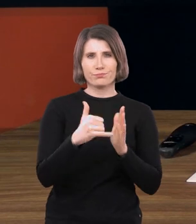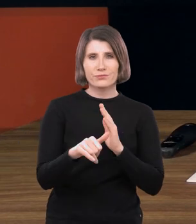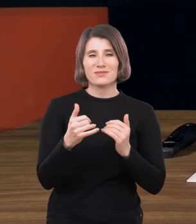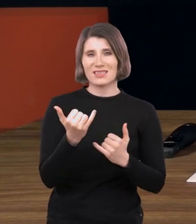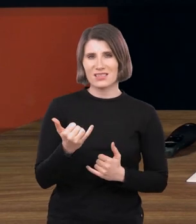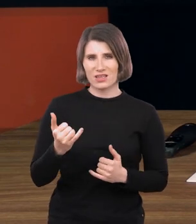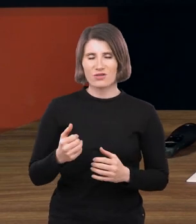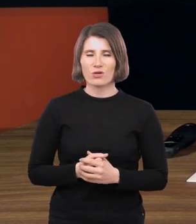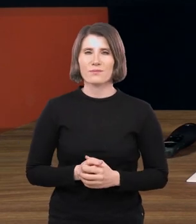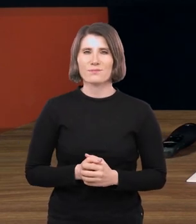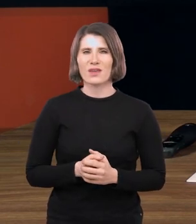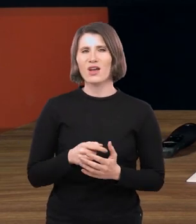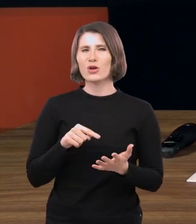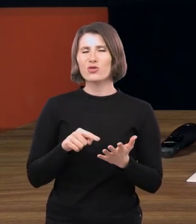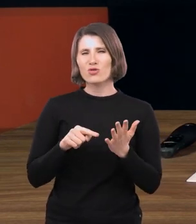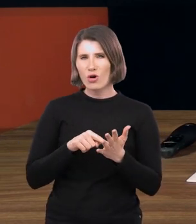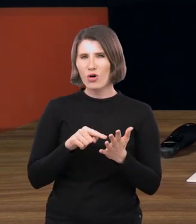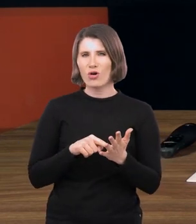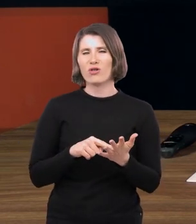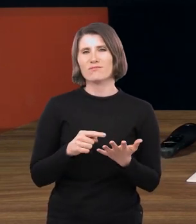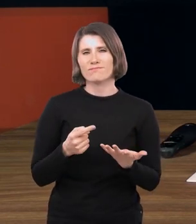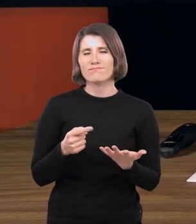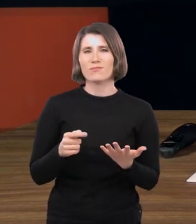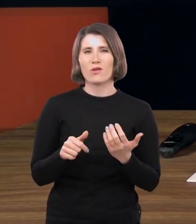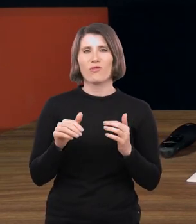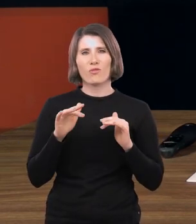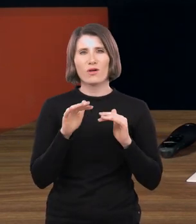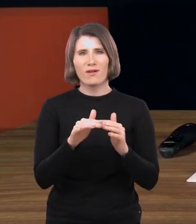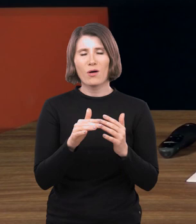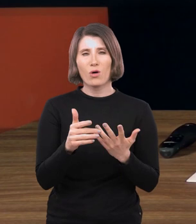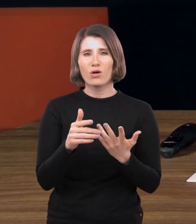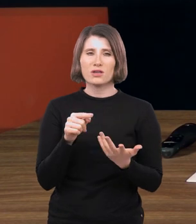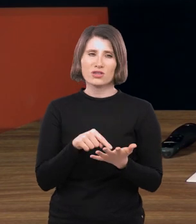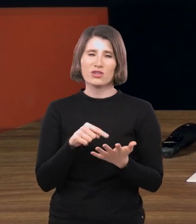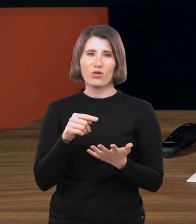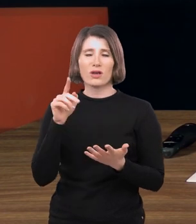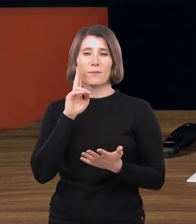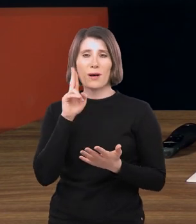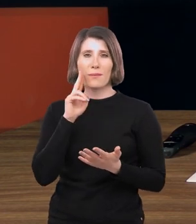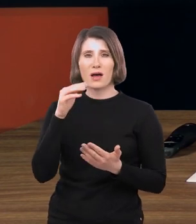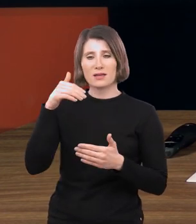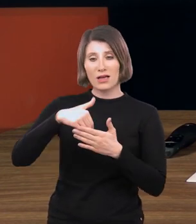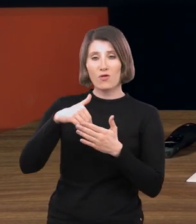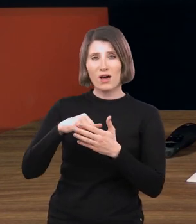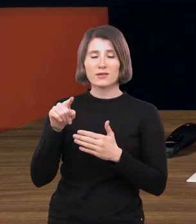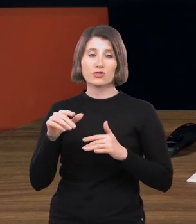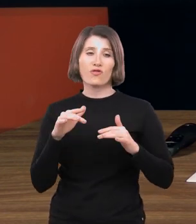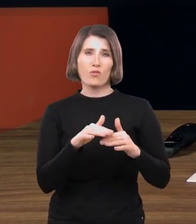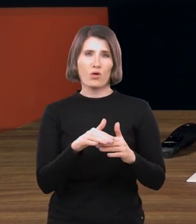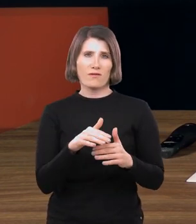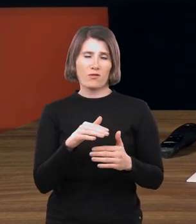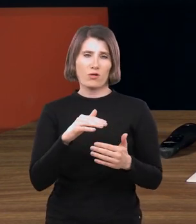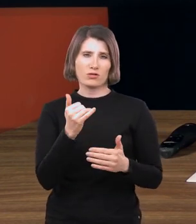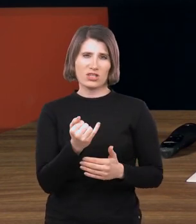co powodowało według zwolenników tej teorii właśnie cechy autystyczne u